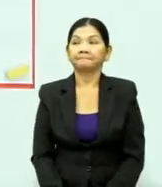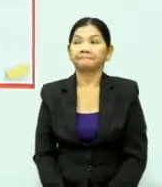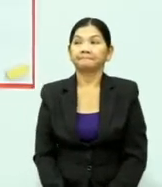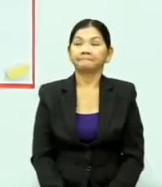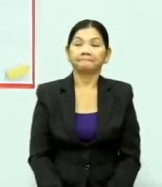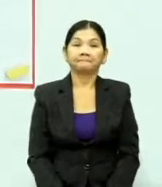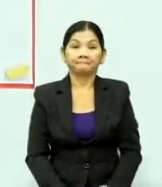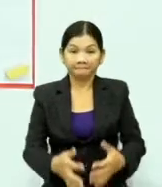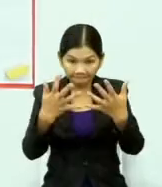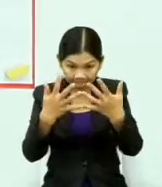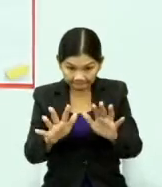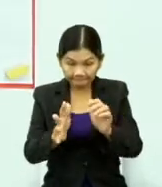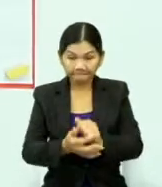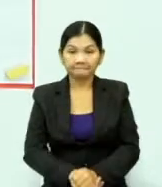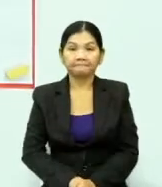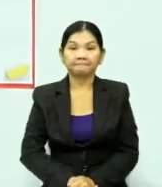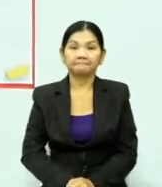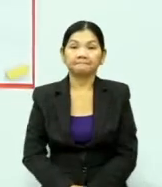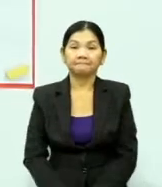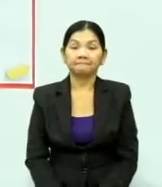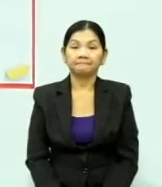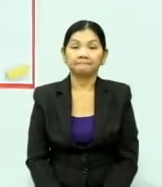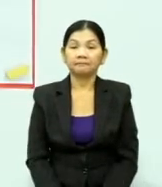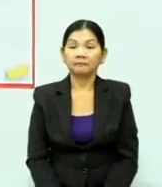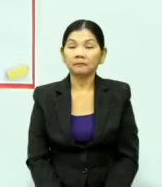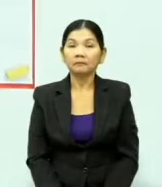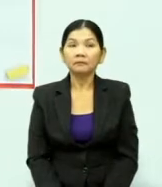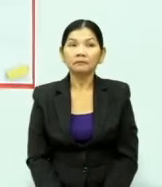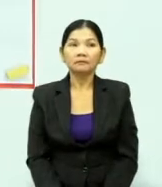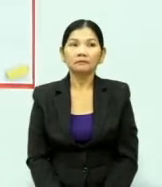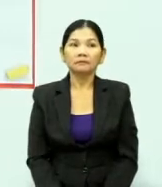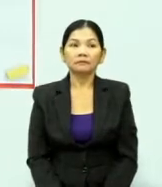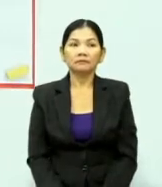Chà, rít rô hay đi nơi con.